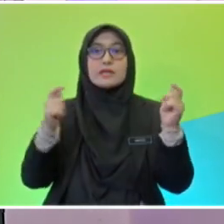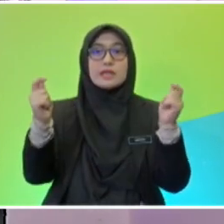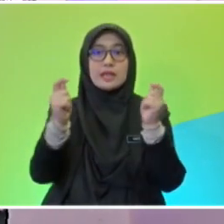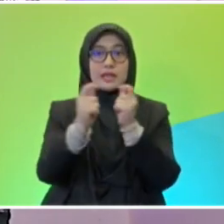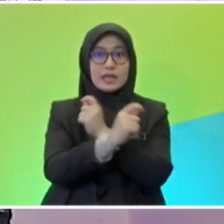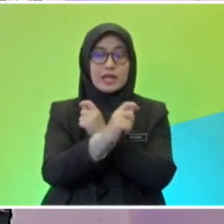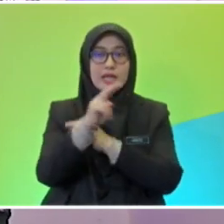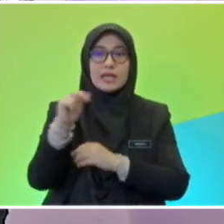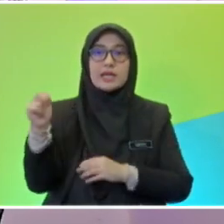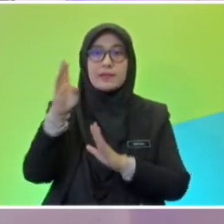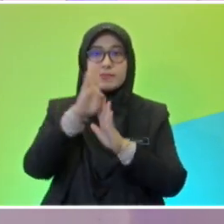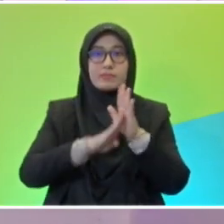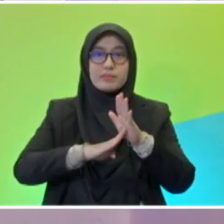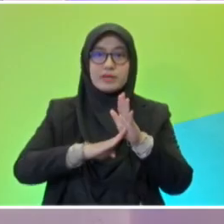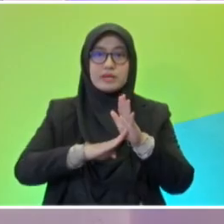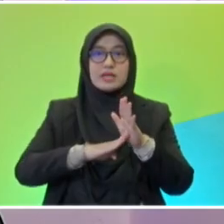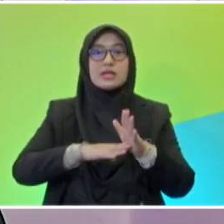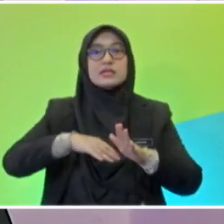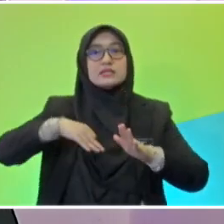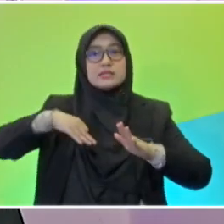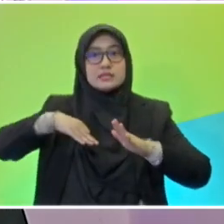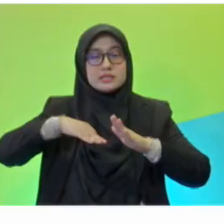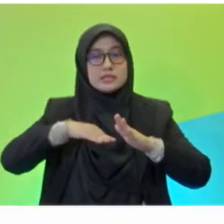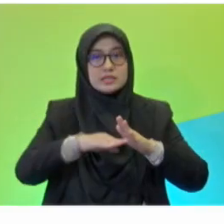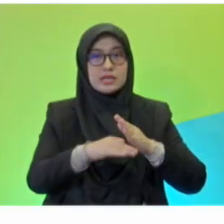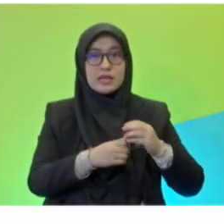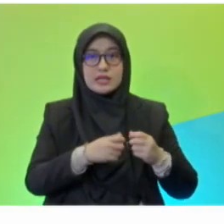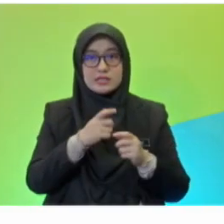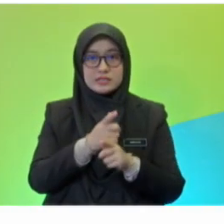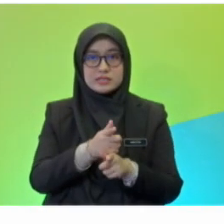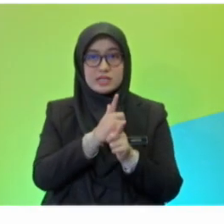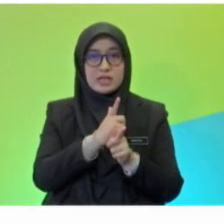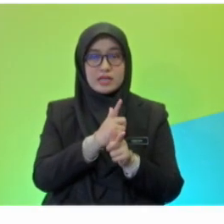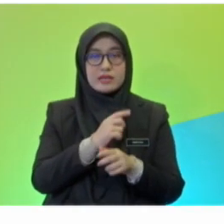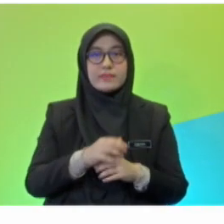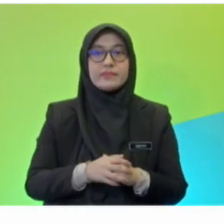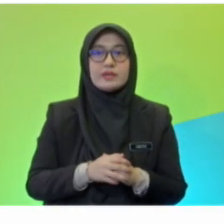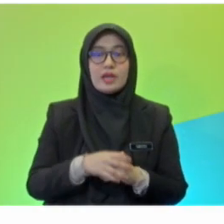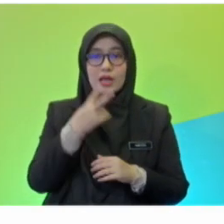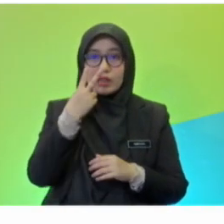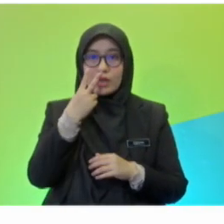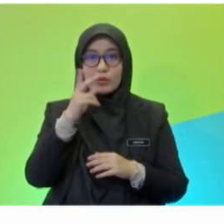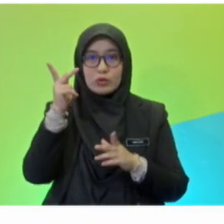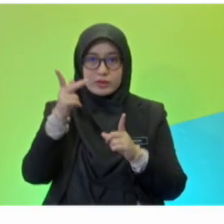yang bersenjata adalah tentang masyarakat petani oleh golongan bangsawan biasanya